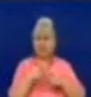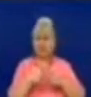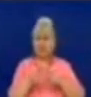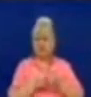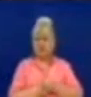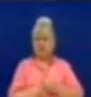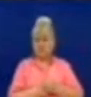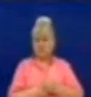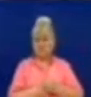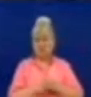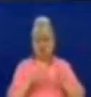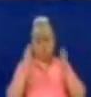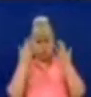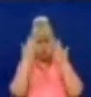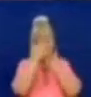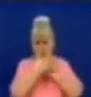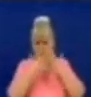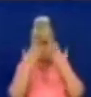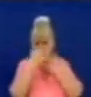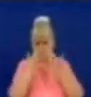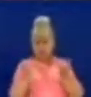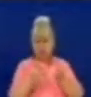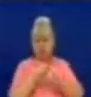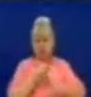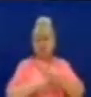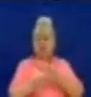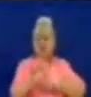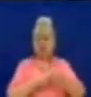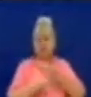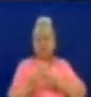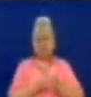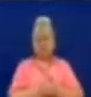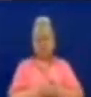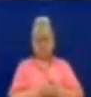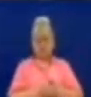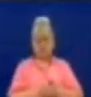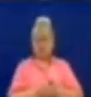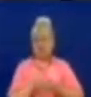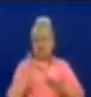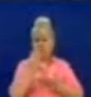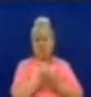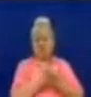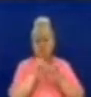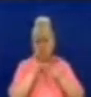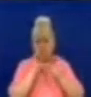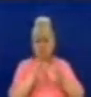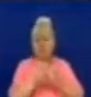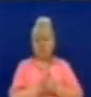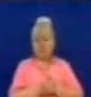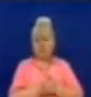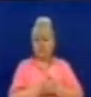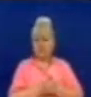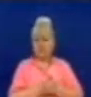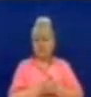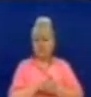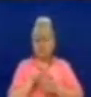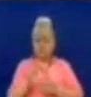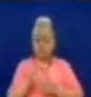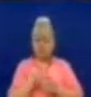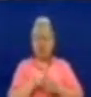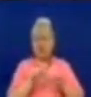lloj hutie në vetë ekonominë e vendit dhe kjo nuk i sjell kurfar dobi ekonomisë së vendit, përkundrazi ajo e